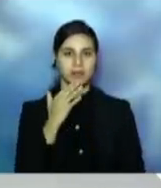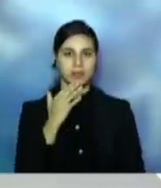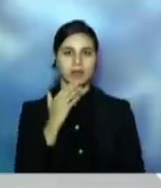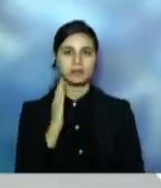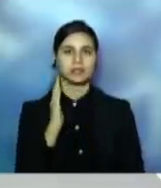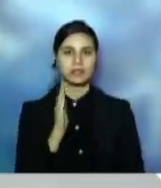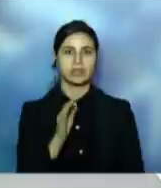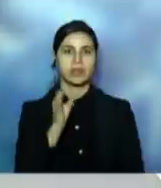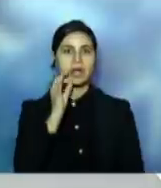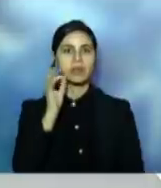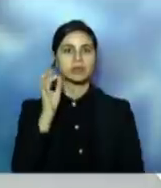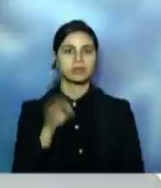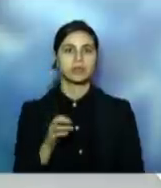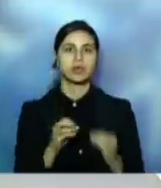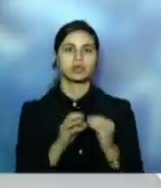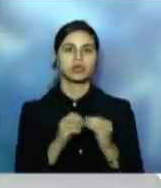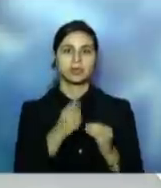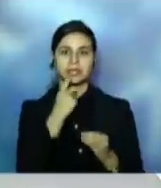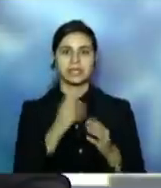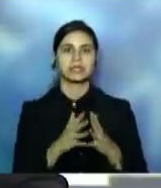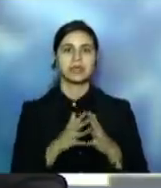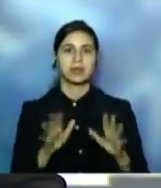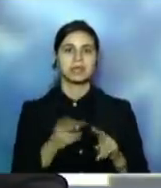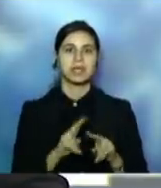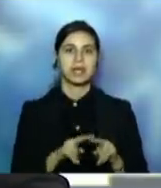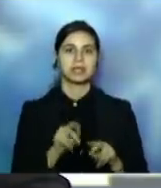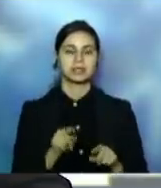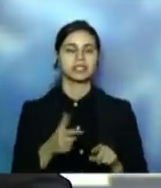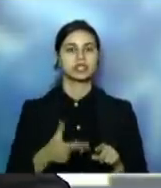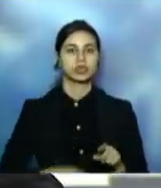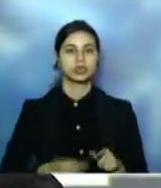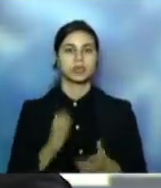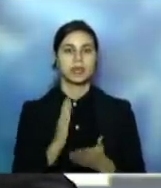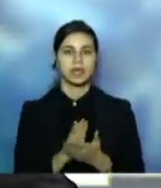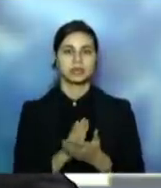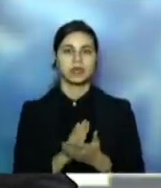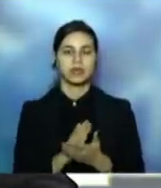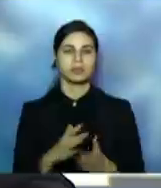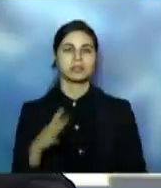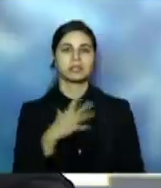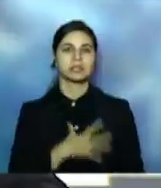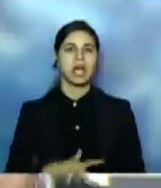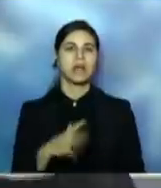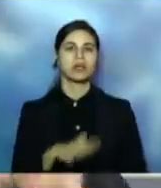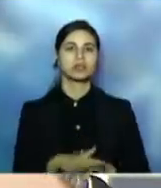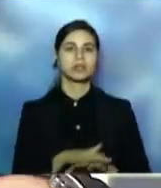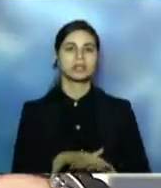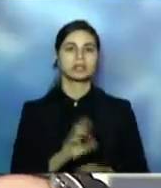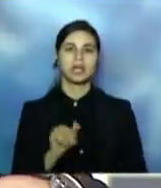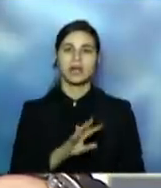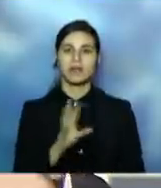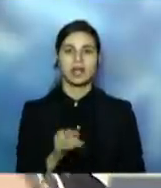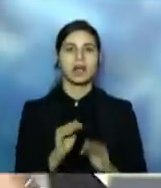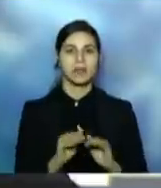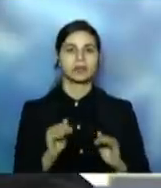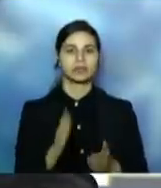გააჩნია გამოცდილება. 15 წელზე მეტია ეს ინსულინები არსებობს საქართველოს ბაზარზე და ყველა